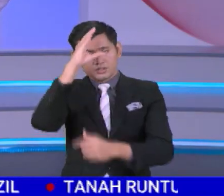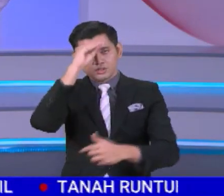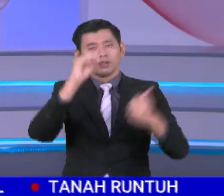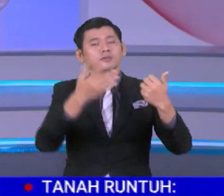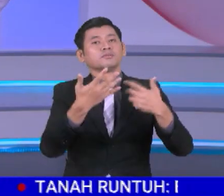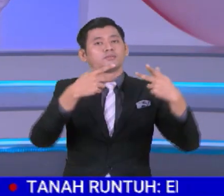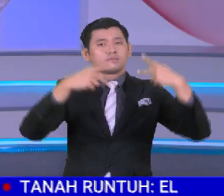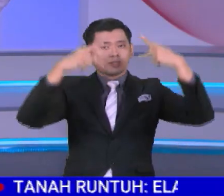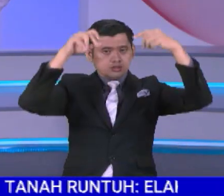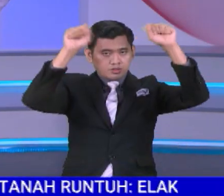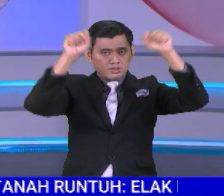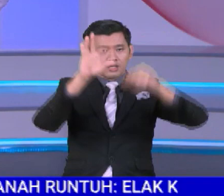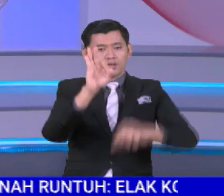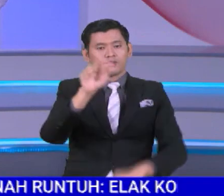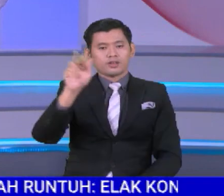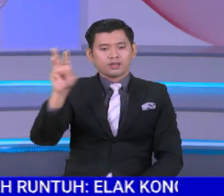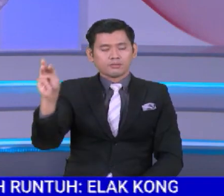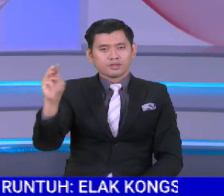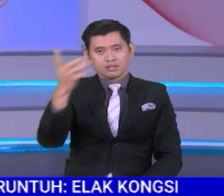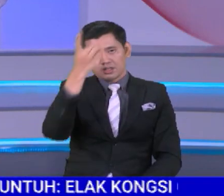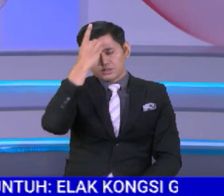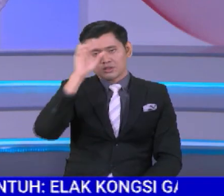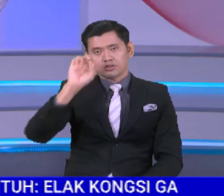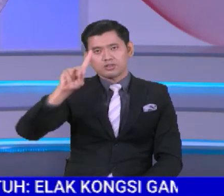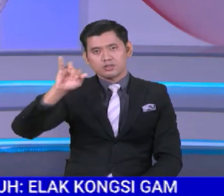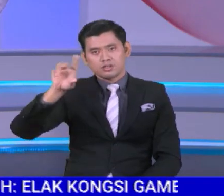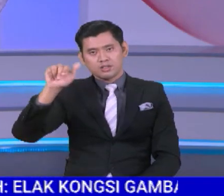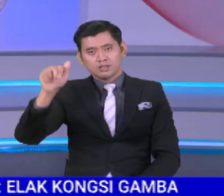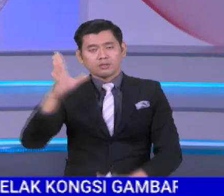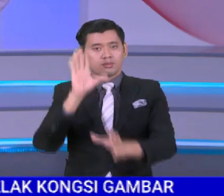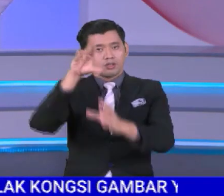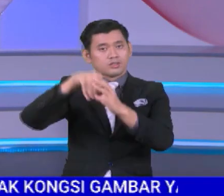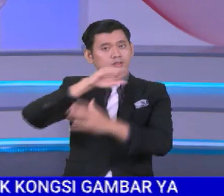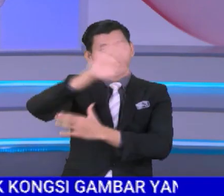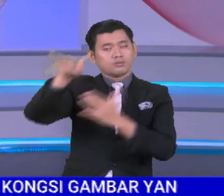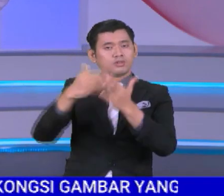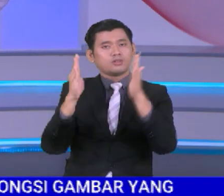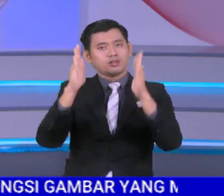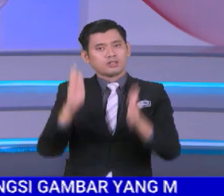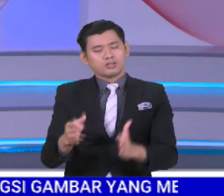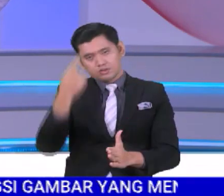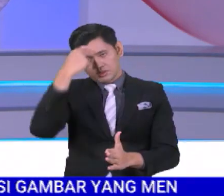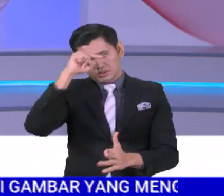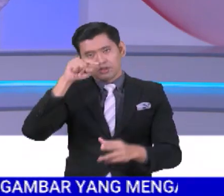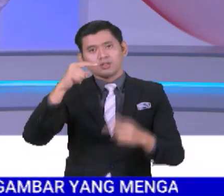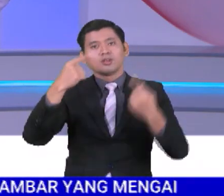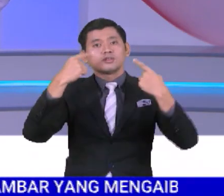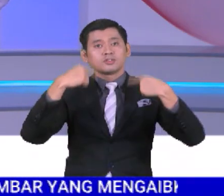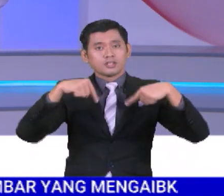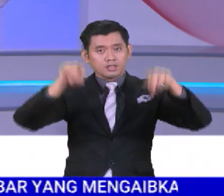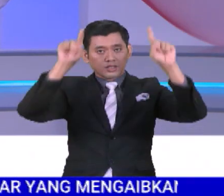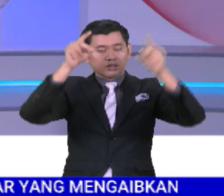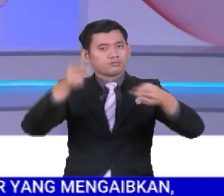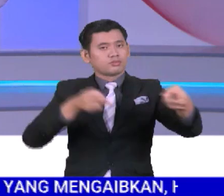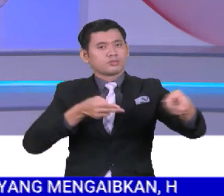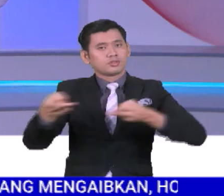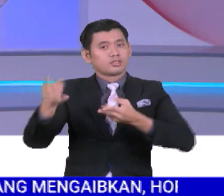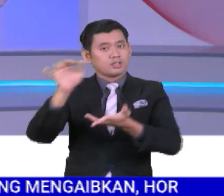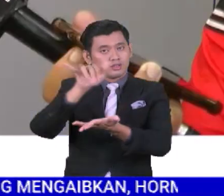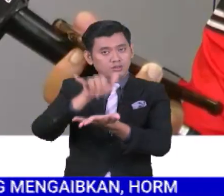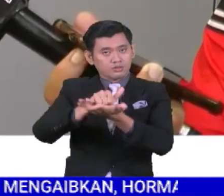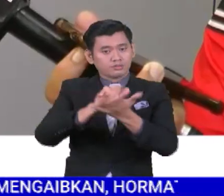jawatankuasa Persatuan Wanita FM, Datuk Suraya Yaakob, penglibatan semua pihak amat diperlukan bagi menjayakan usaha tersebut.